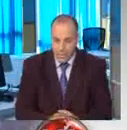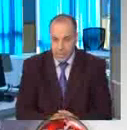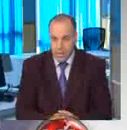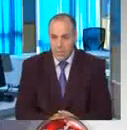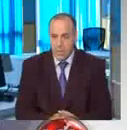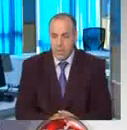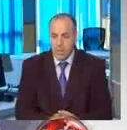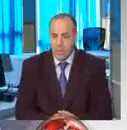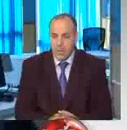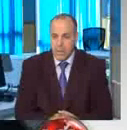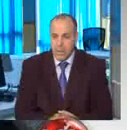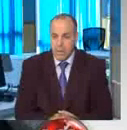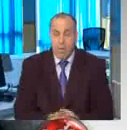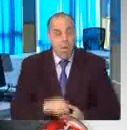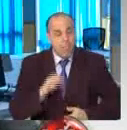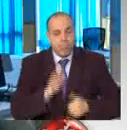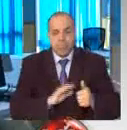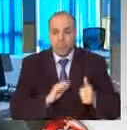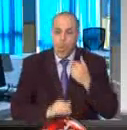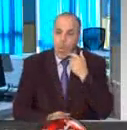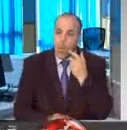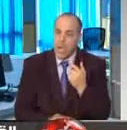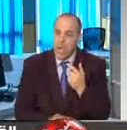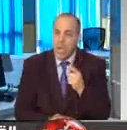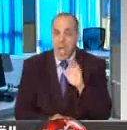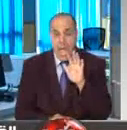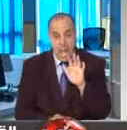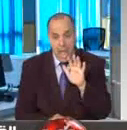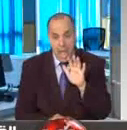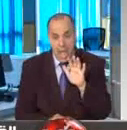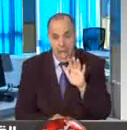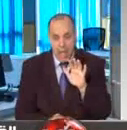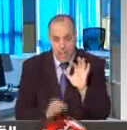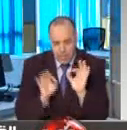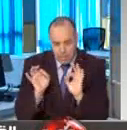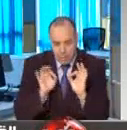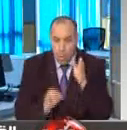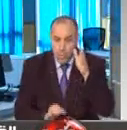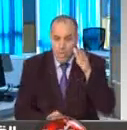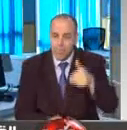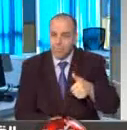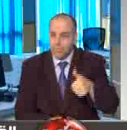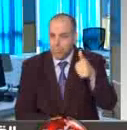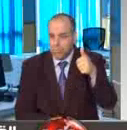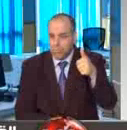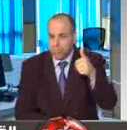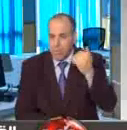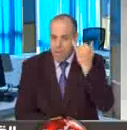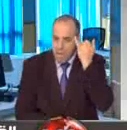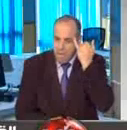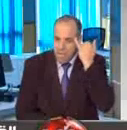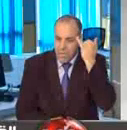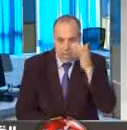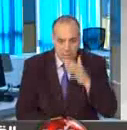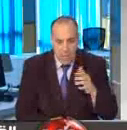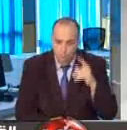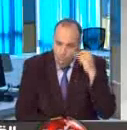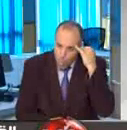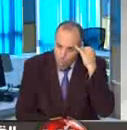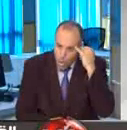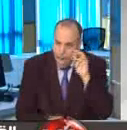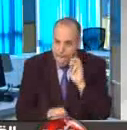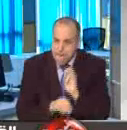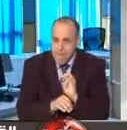يسير نحو التألق بخطى حثيثة ويخطط لمستقبل أفضل لما ابتكرت أنامله من